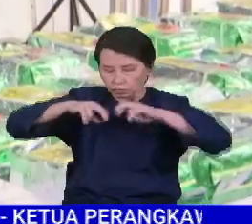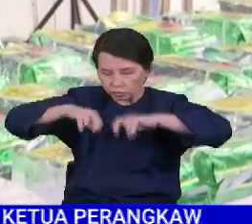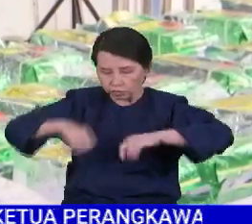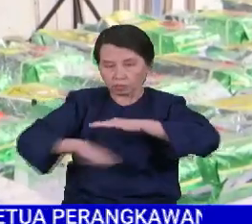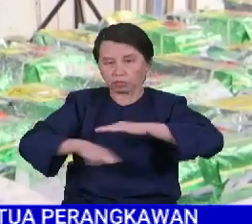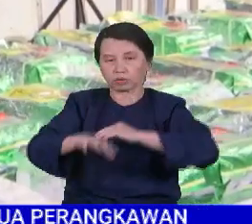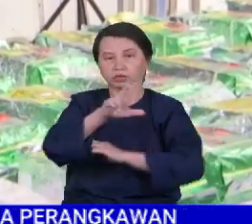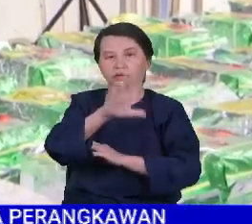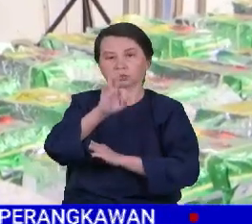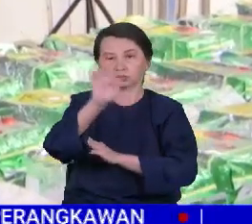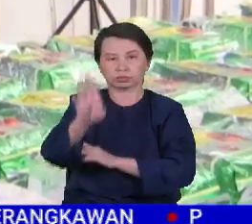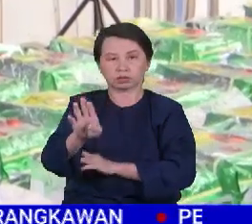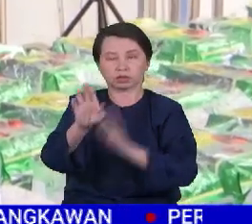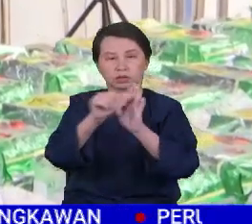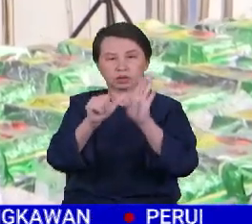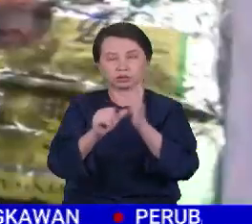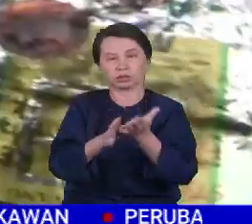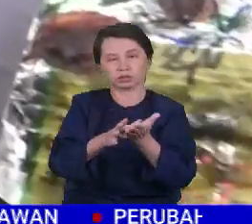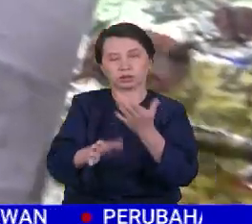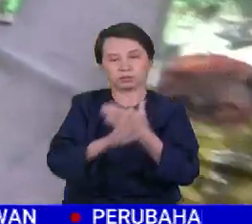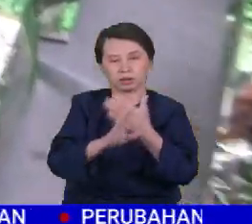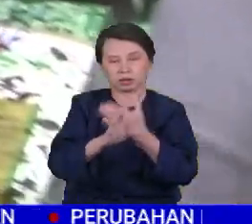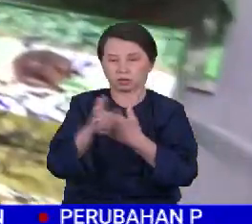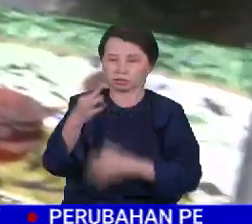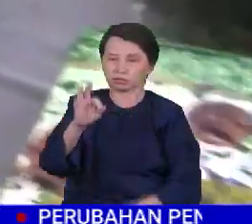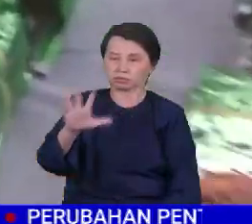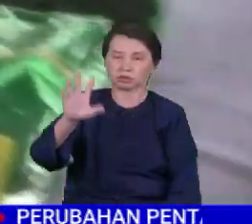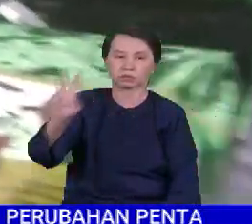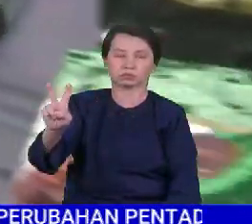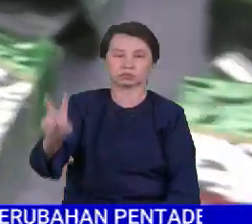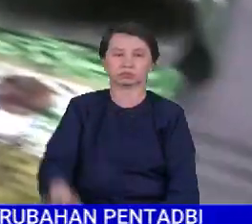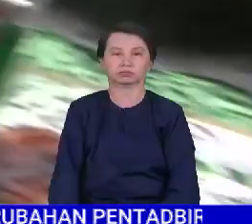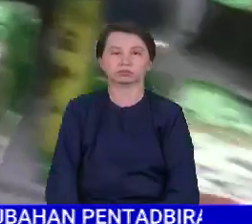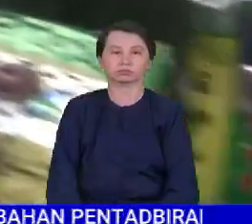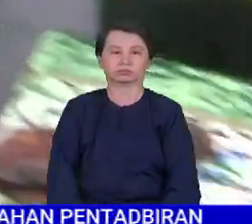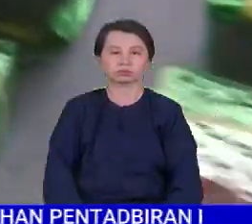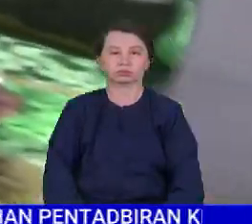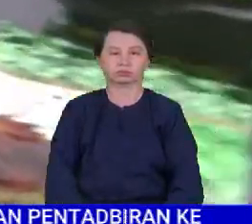di bawah Seksyen 39B Akta Dadah Berbahaya 1952.